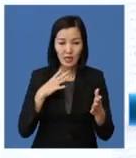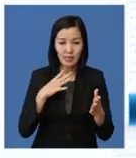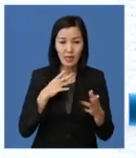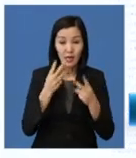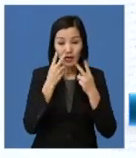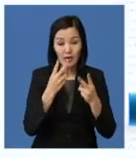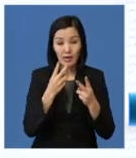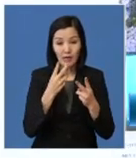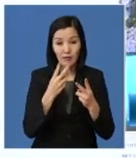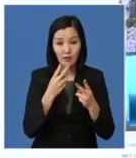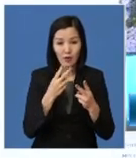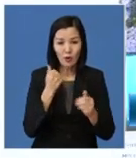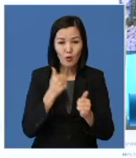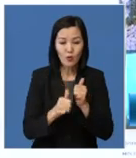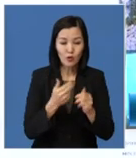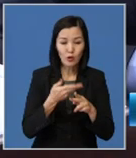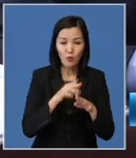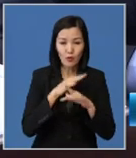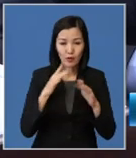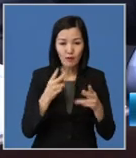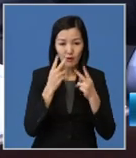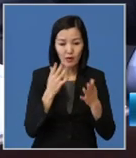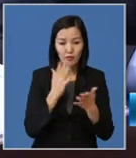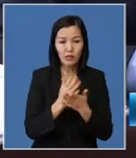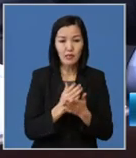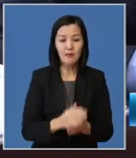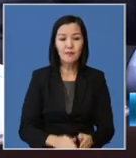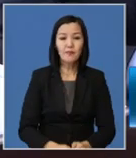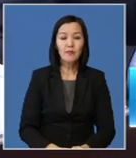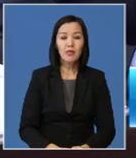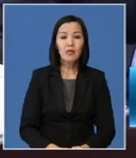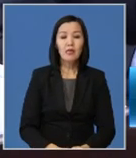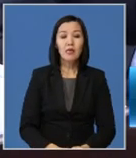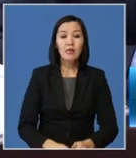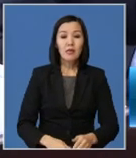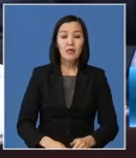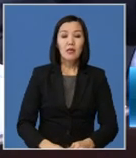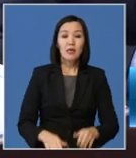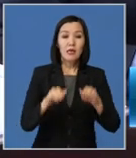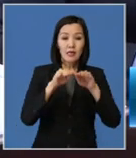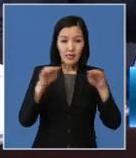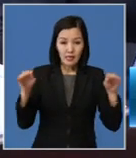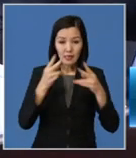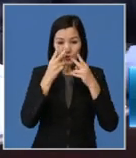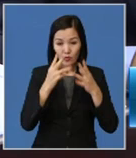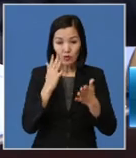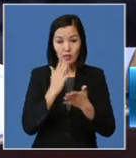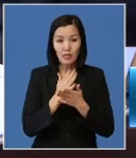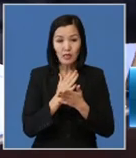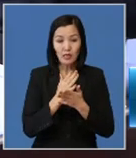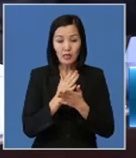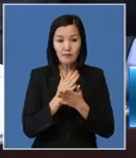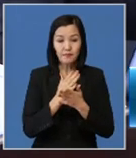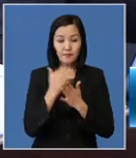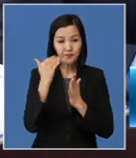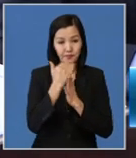қарап бөлісіп жатқандар күн санап артып келеді. Бұл рейтингімізді көрсеткеннен кейін олар мына өздеріңіз көріп